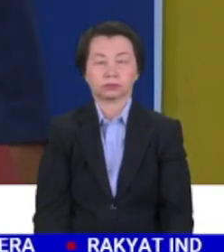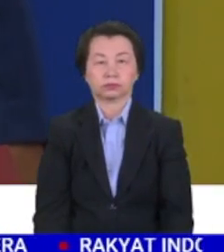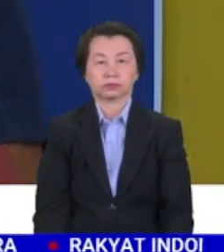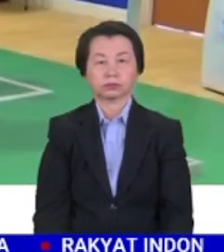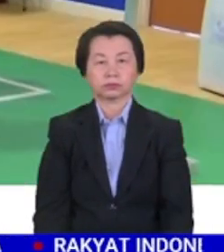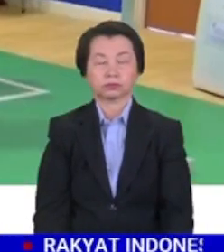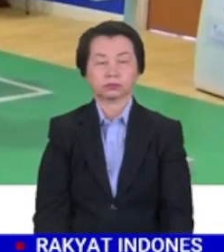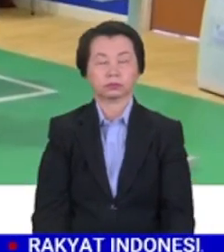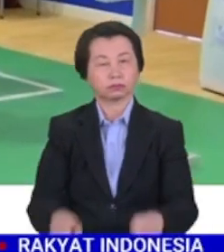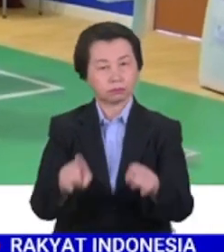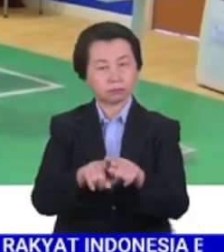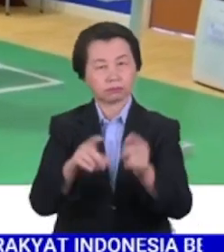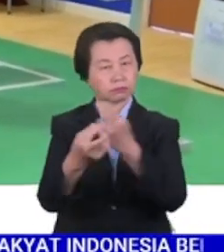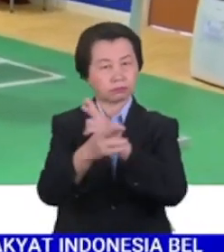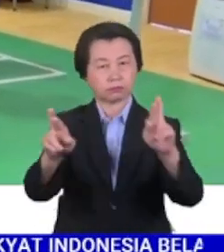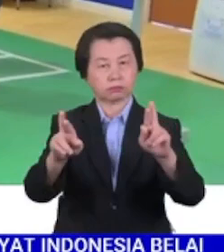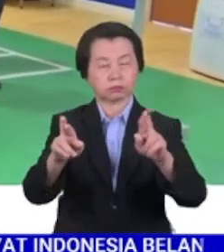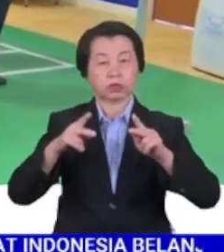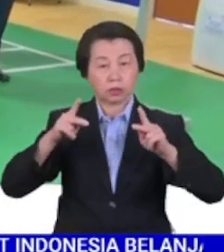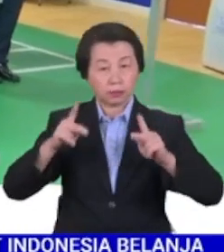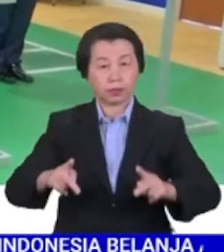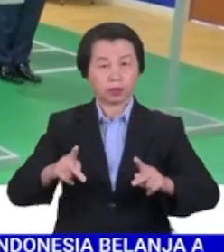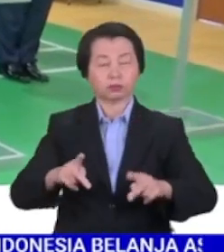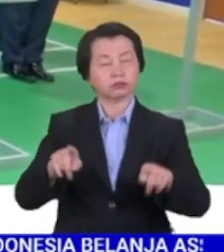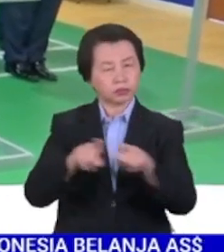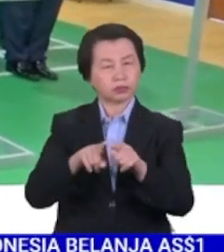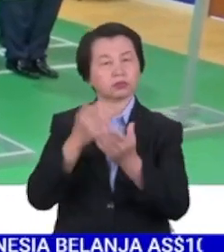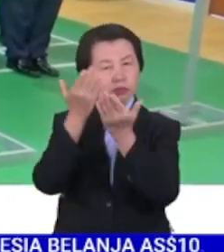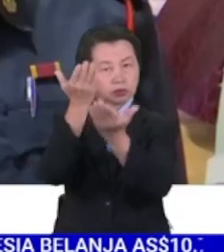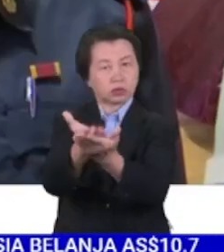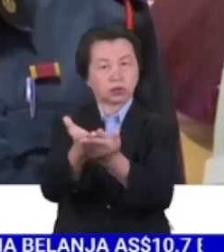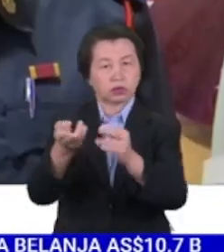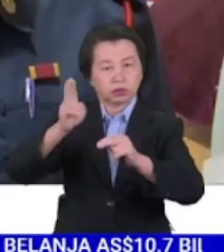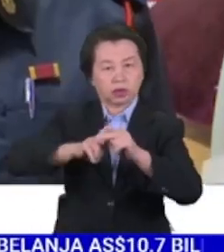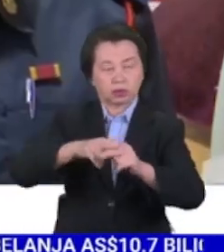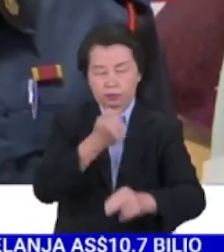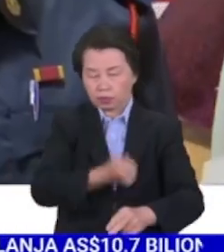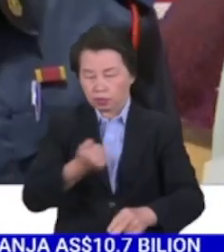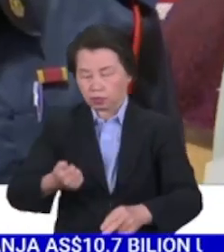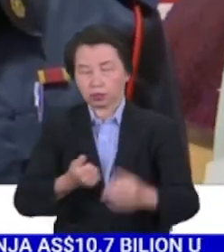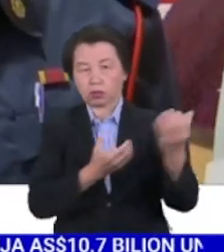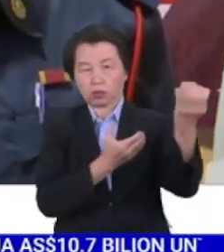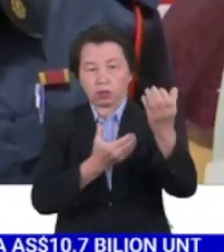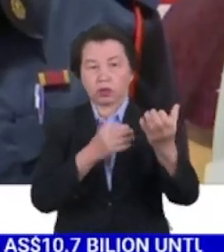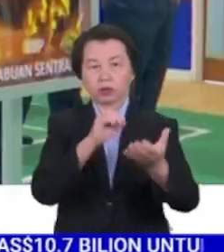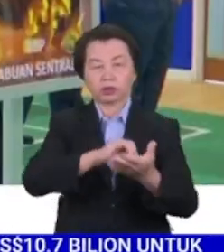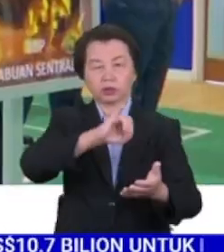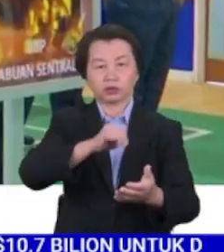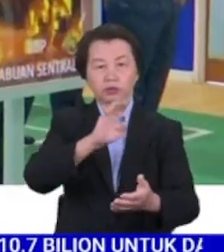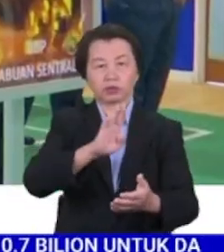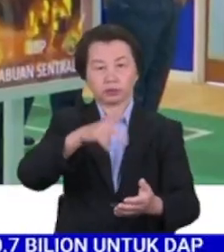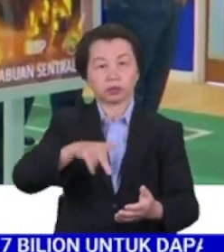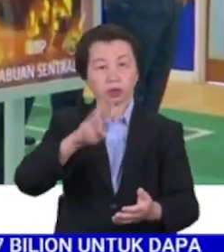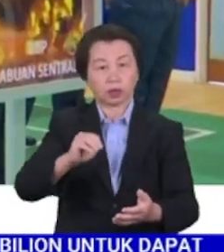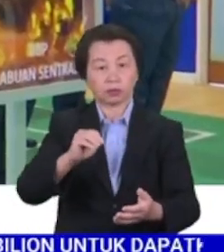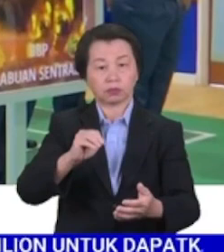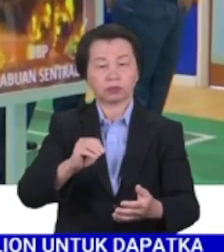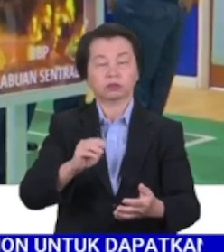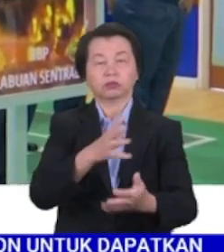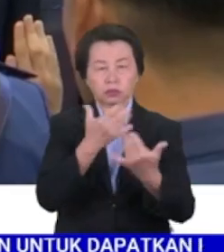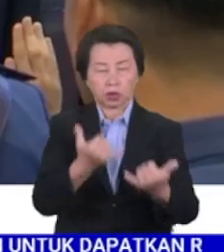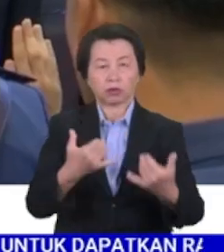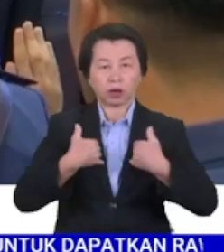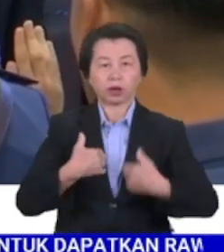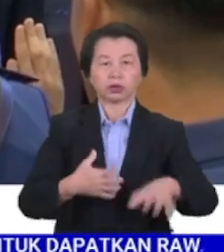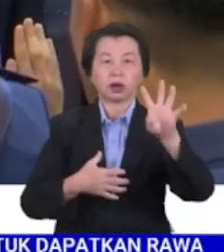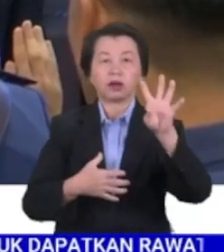Tambah Abdul Rahman, sebagai kesiapsiagaan, pihaknya turut bercadang untuk menambah aset kebombaan di JBPM wilayah itu. Sehingga kini